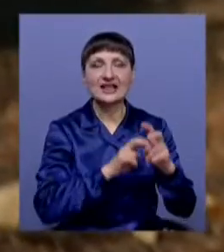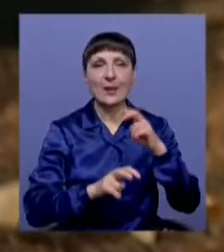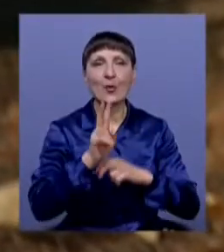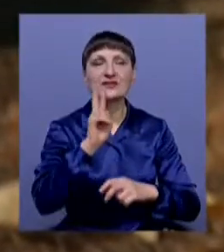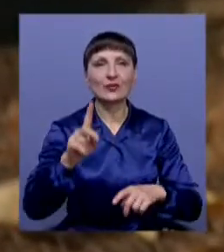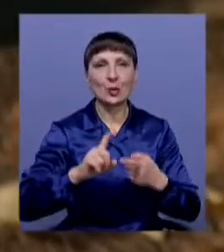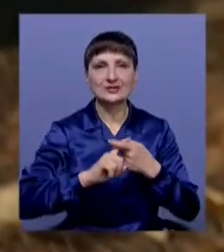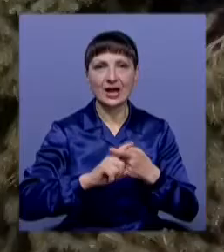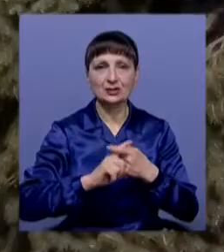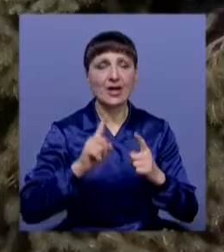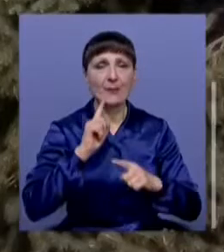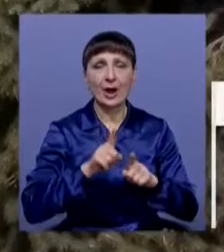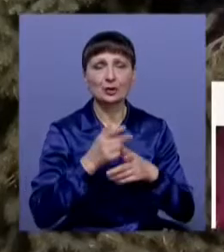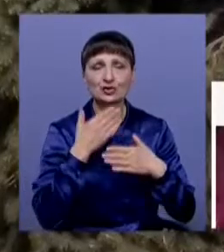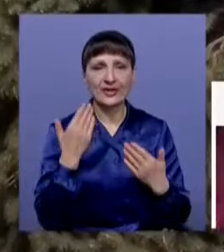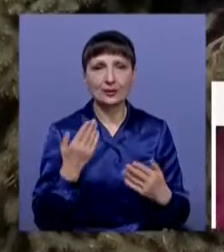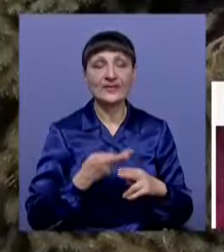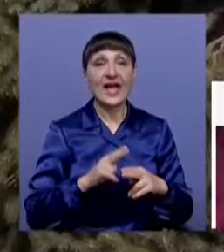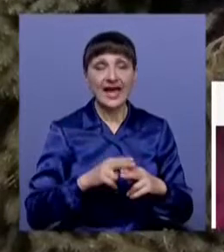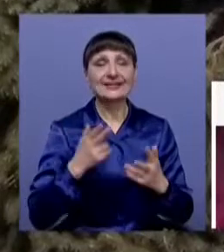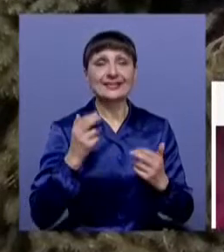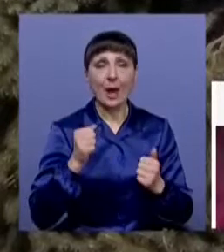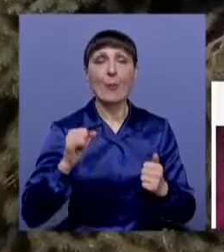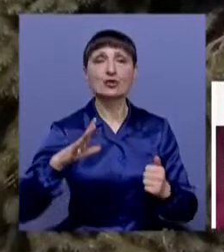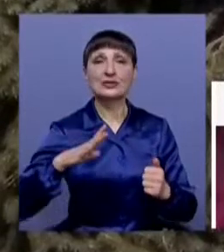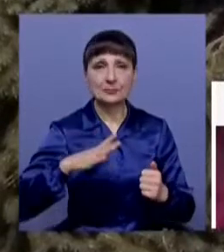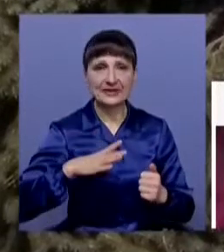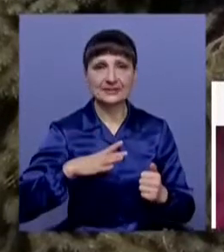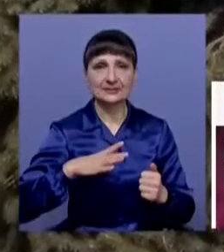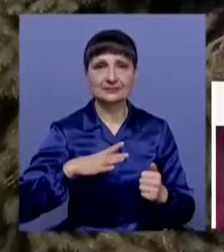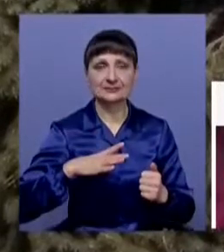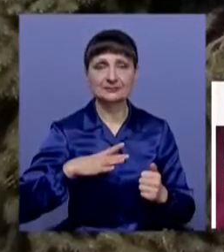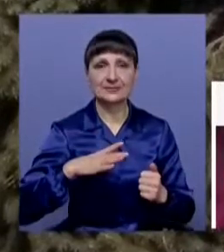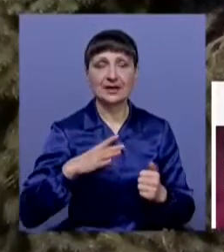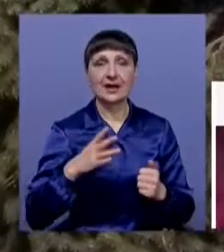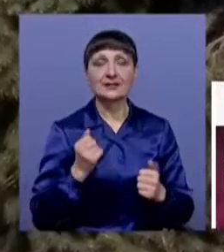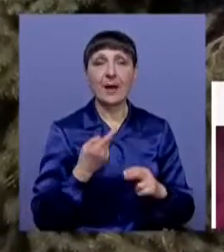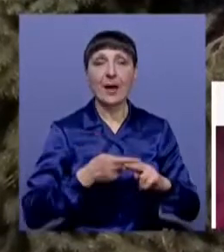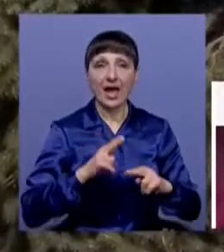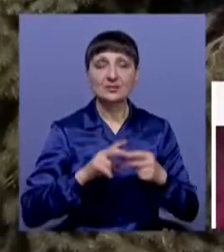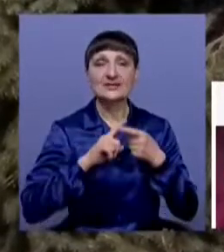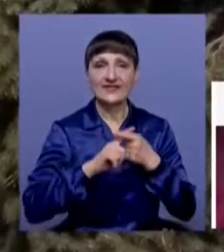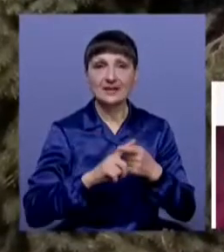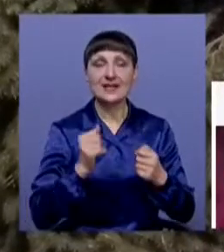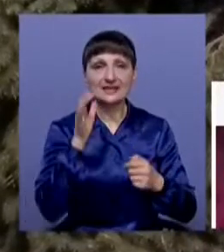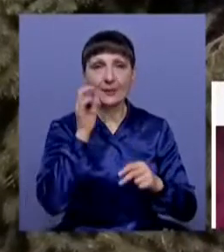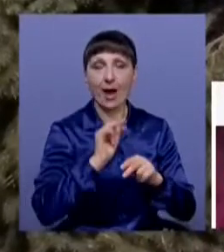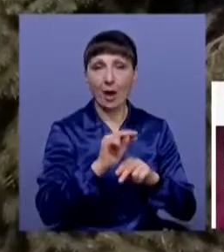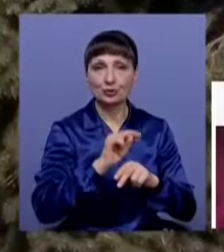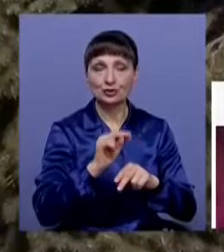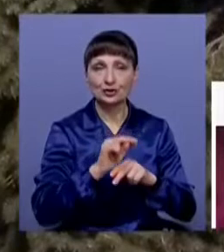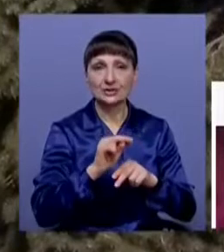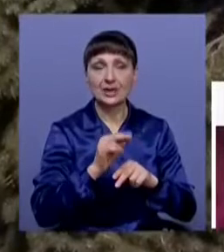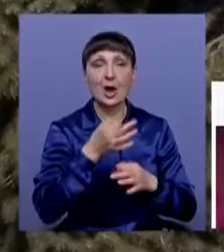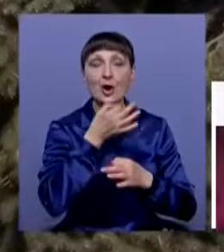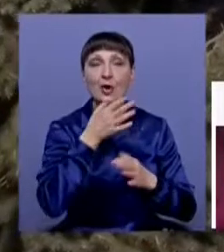нет. То это очень перспективное направление, и не только вот именно по этому. То есть, в принципе,